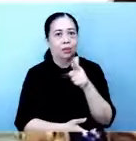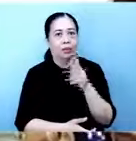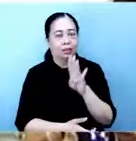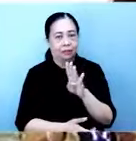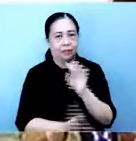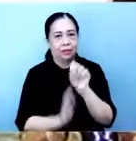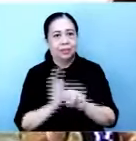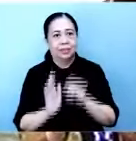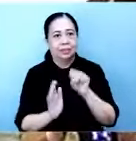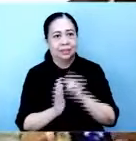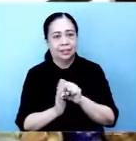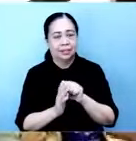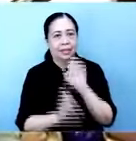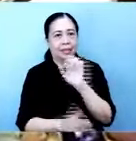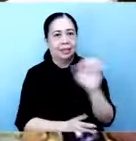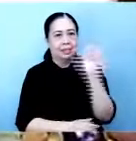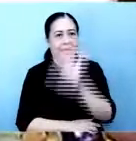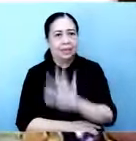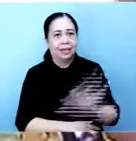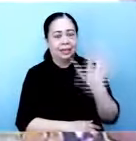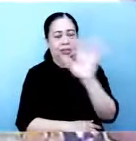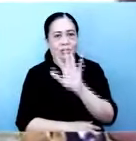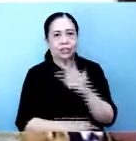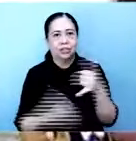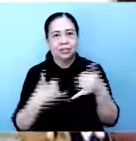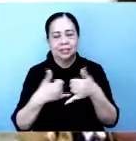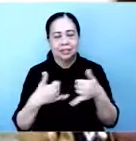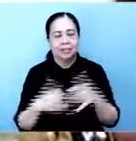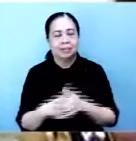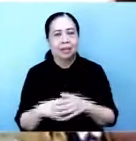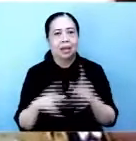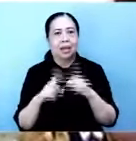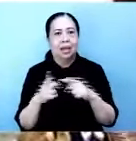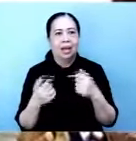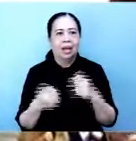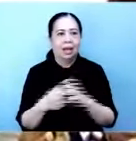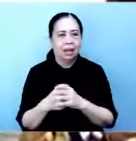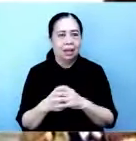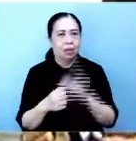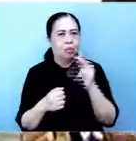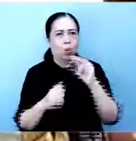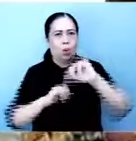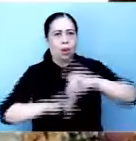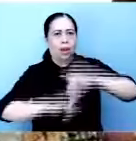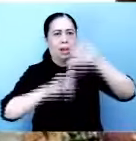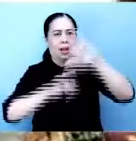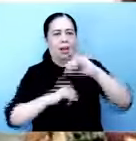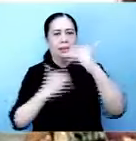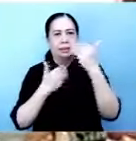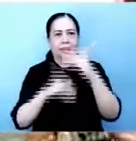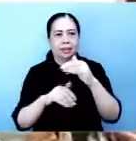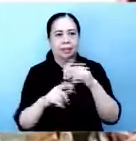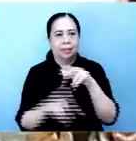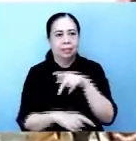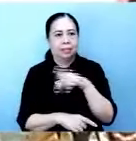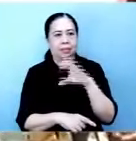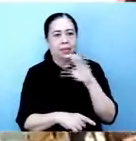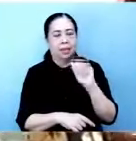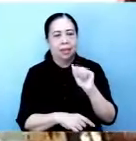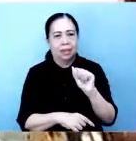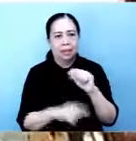season ng East Asia Super League. Sa kabila naman ng no height limit sa paparating na PBA Commissioner's Cup